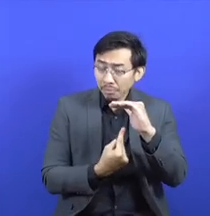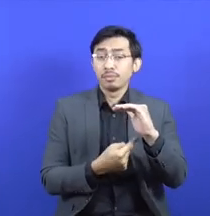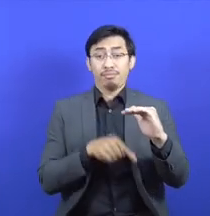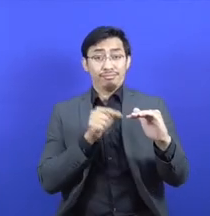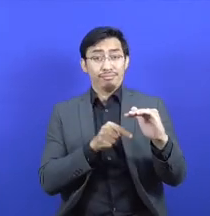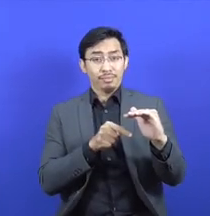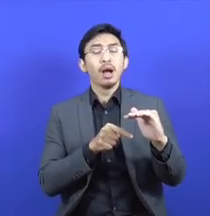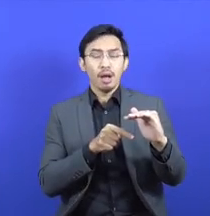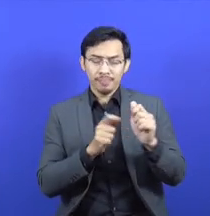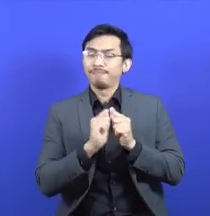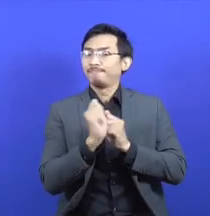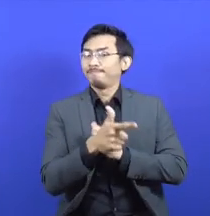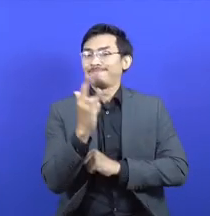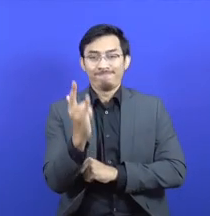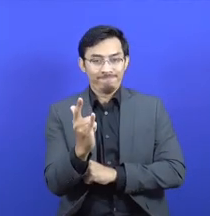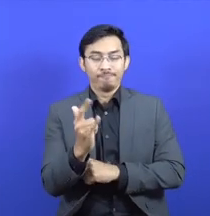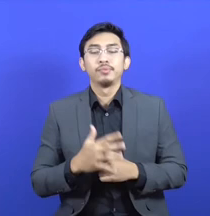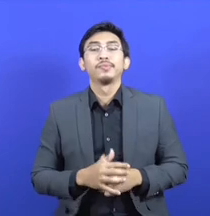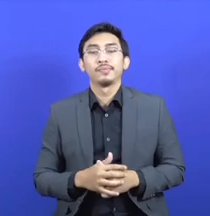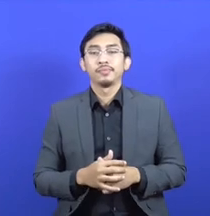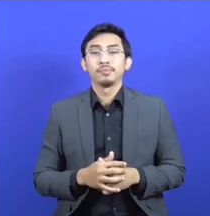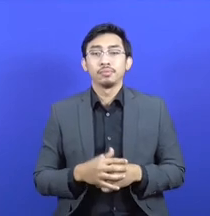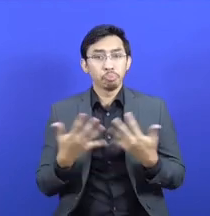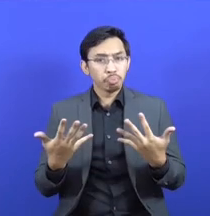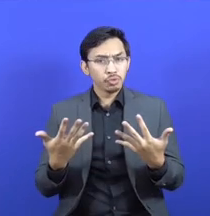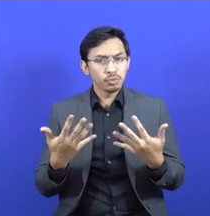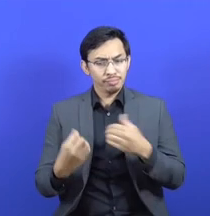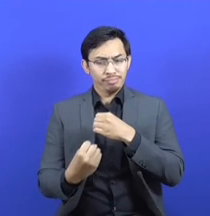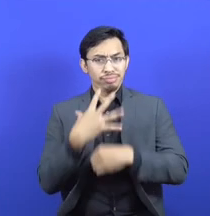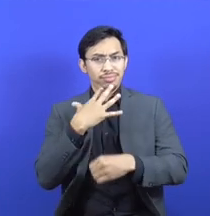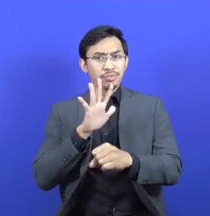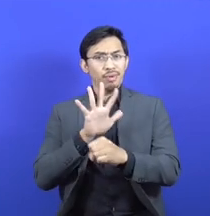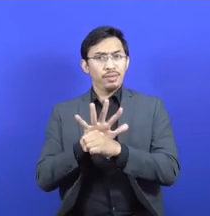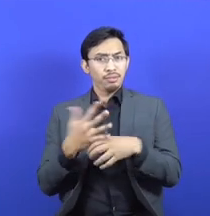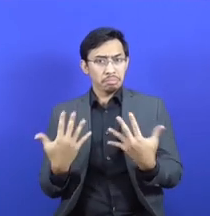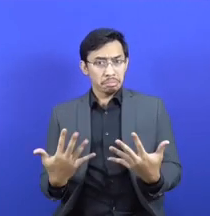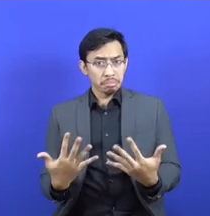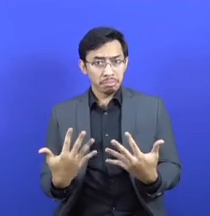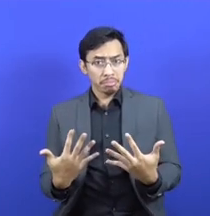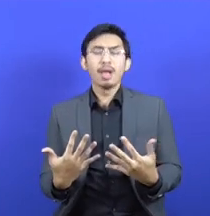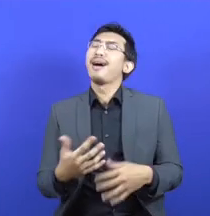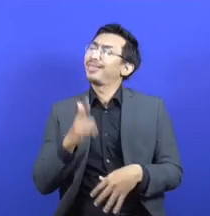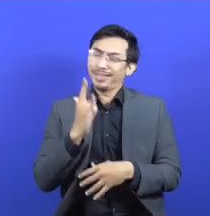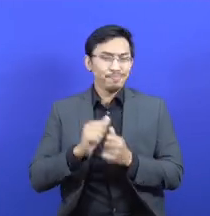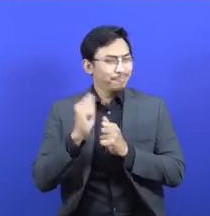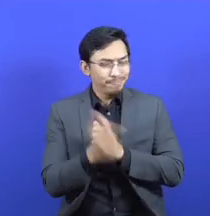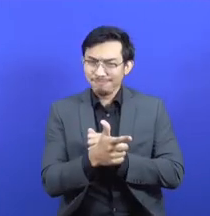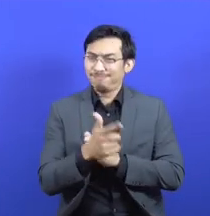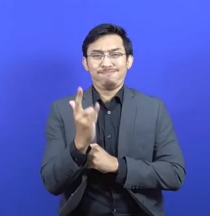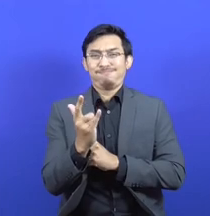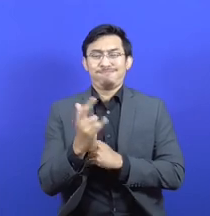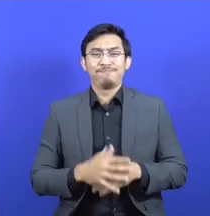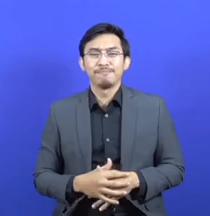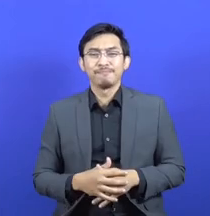atau isolasi juga harus tetap dibayar loh. Terus yang positif COVID-19 gimana? Mereka harus